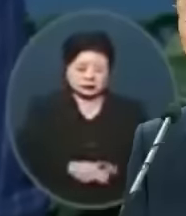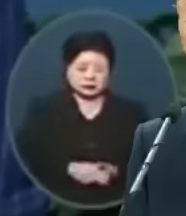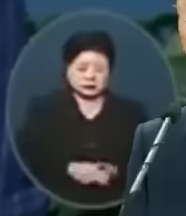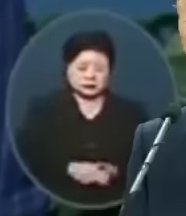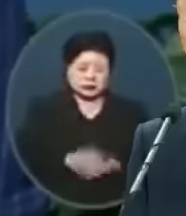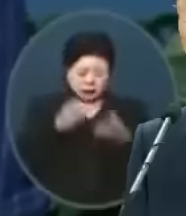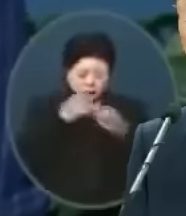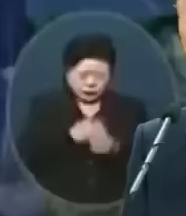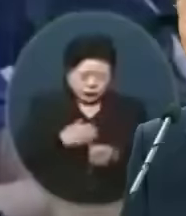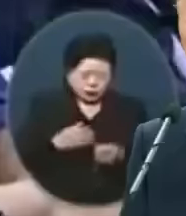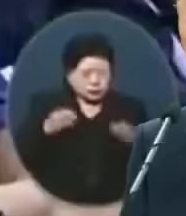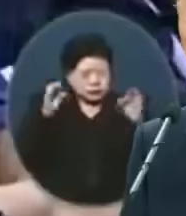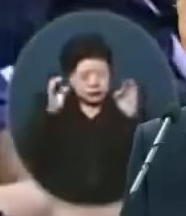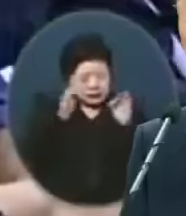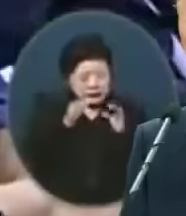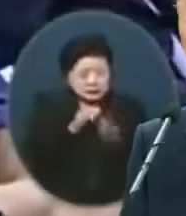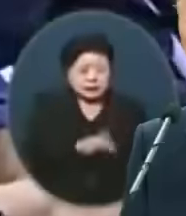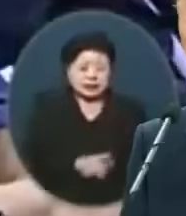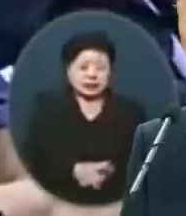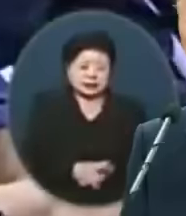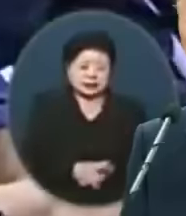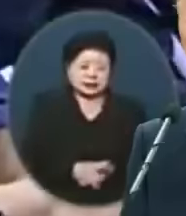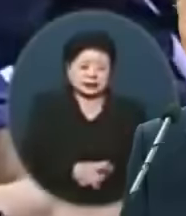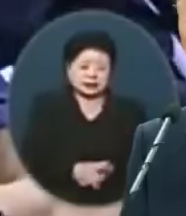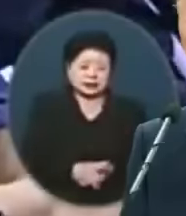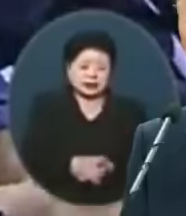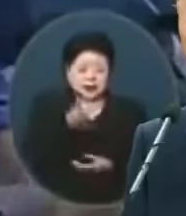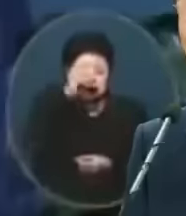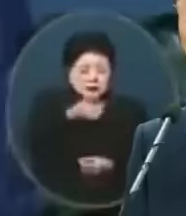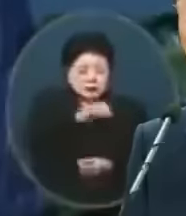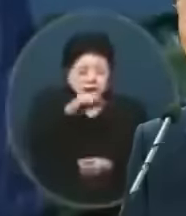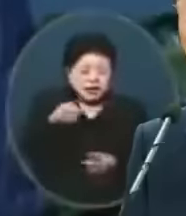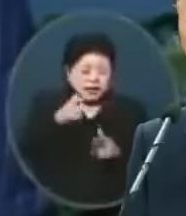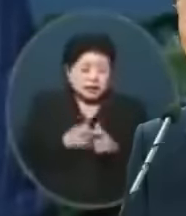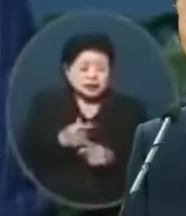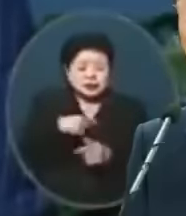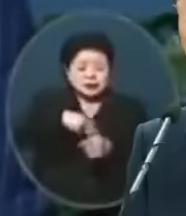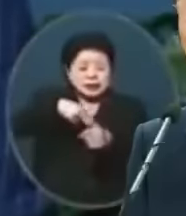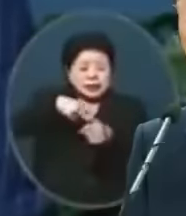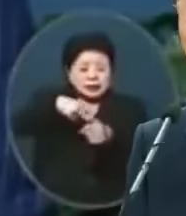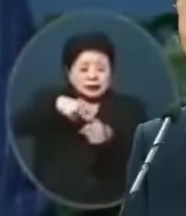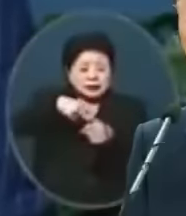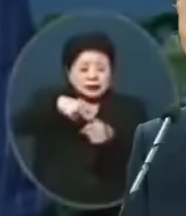고통과 괴로움이 사라지는 것입니다. 왜냐하면 십자가에서 예수님이 매달려 있는데